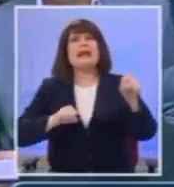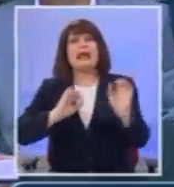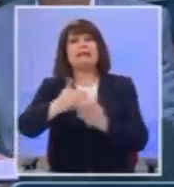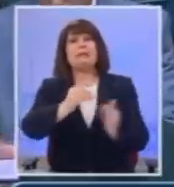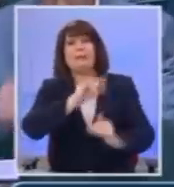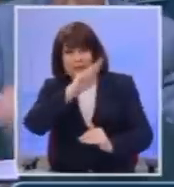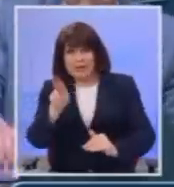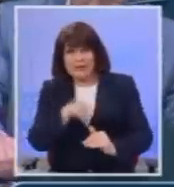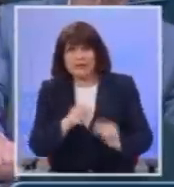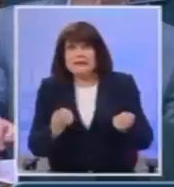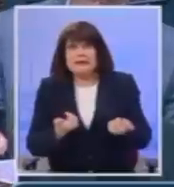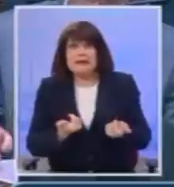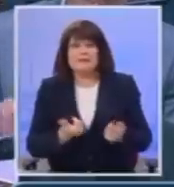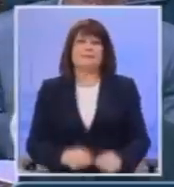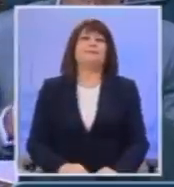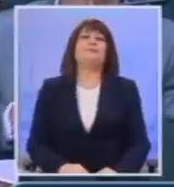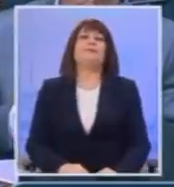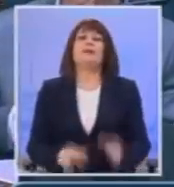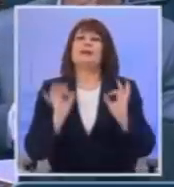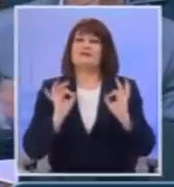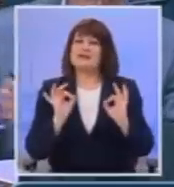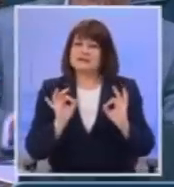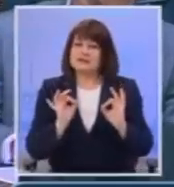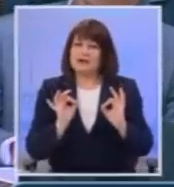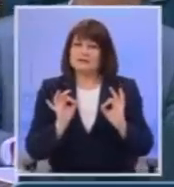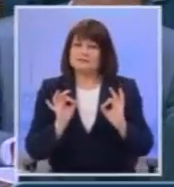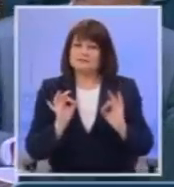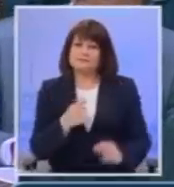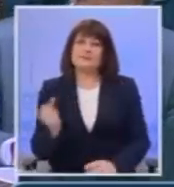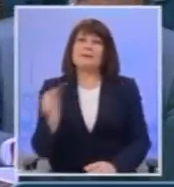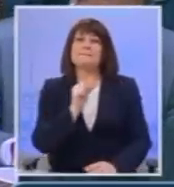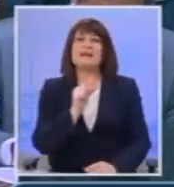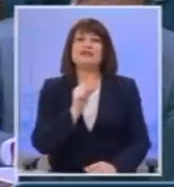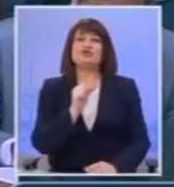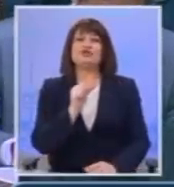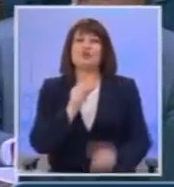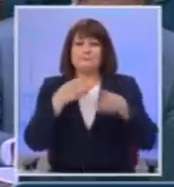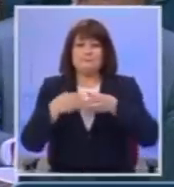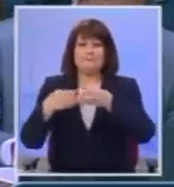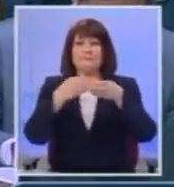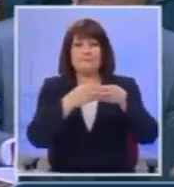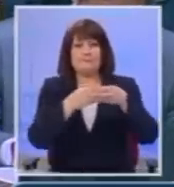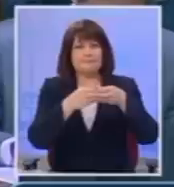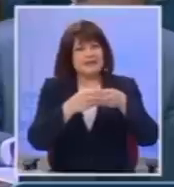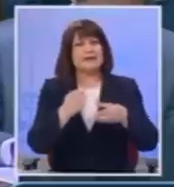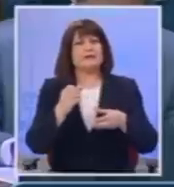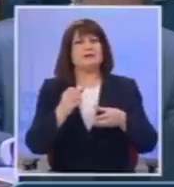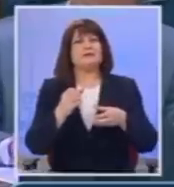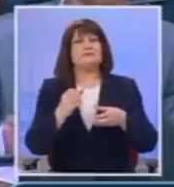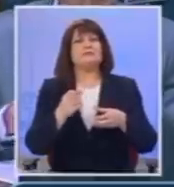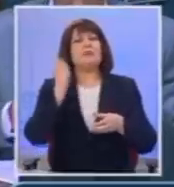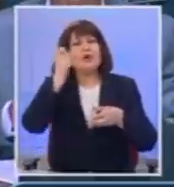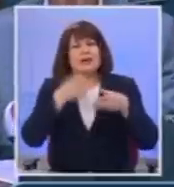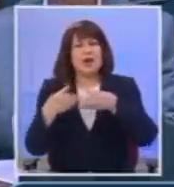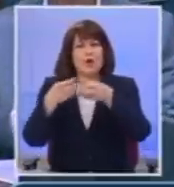προπτυχιακά. Και βέβαια είναι η επιστροφή των κομματικών παρατάξεων στα πανεπιστήμια. Θα μου πείτε, είχαν φύγει ποτέ? Όχι.